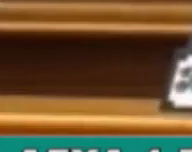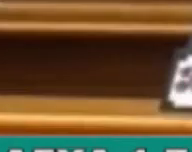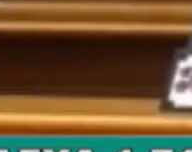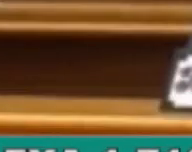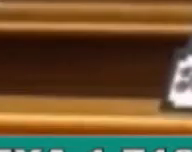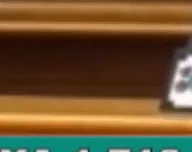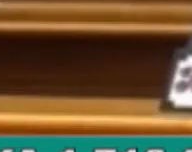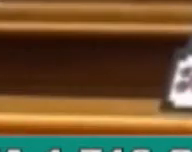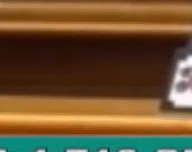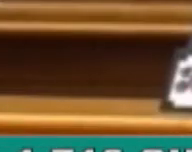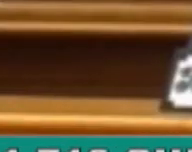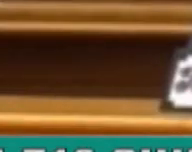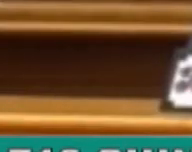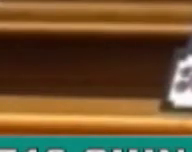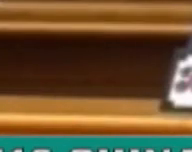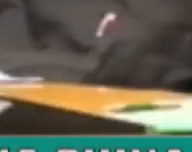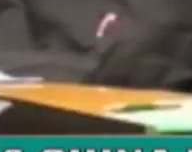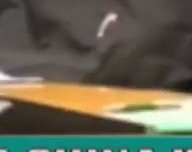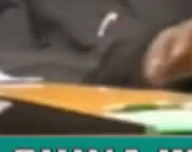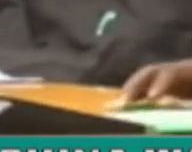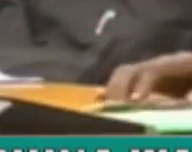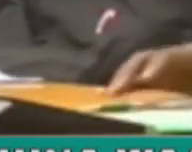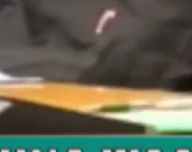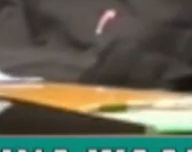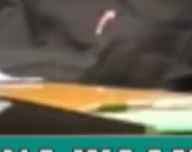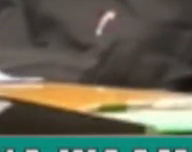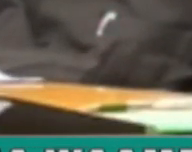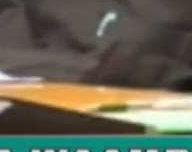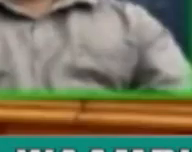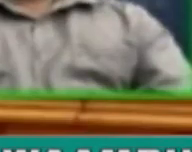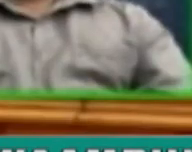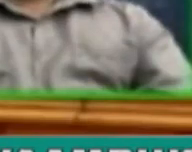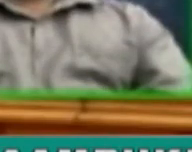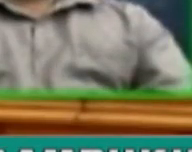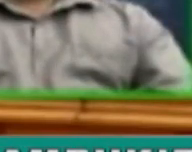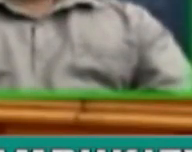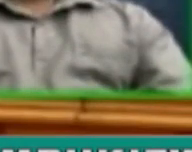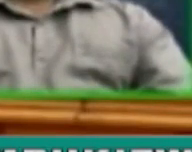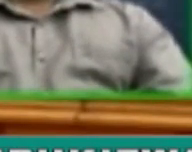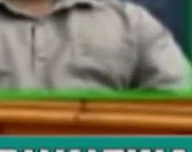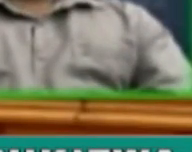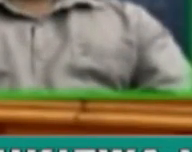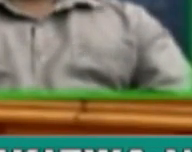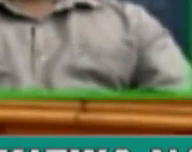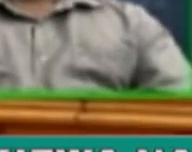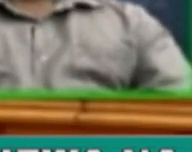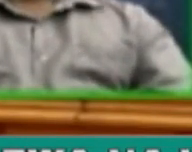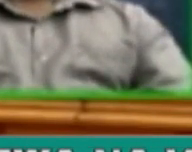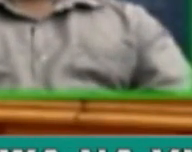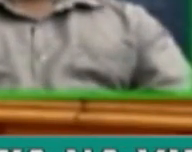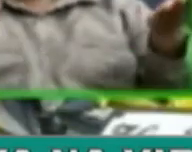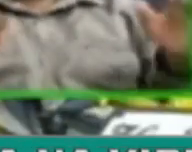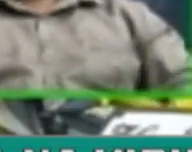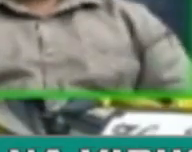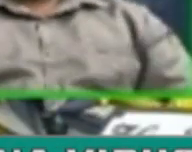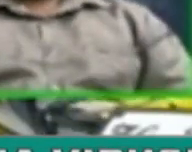ZURA kwa vile wana uwezo wa kutekeleza kama walivyobuni, na kuongeza kuwa bandari hiyo itakuwa na uwezo wa meli